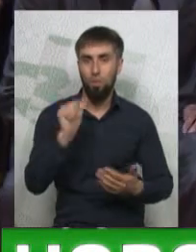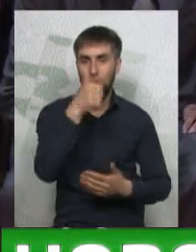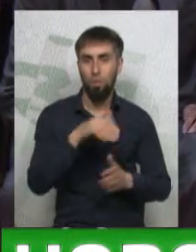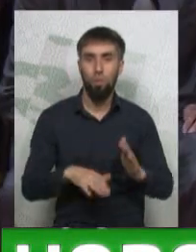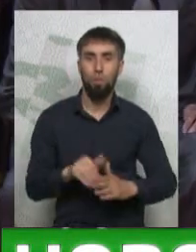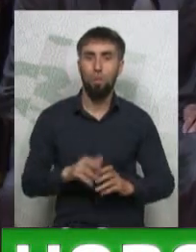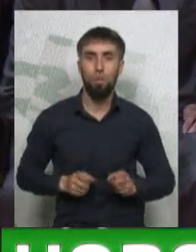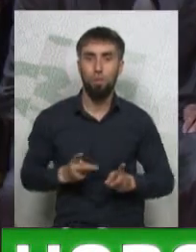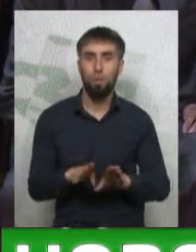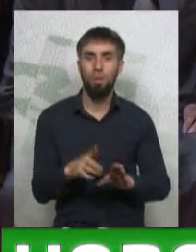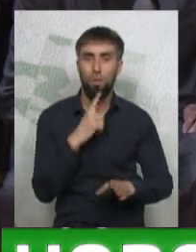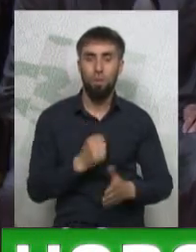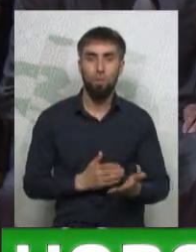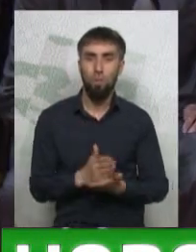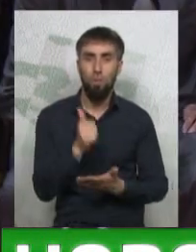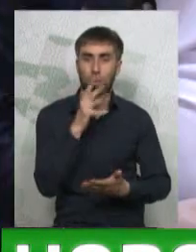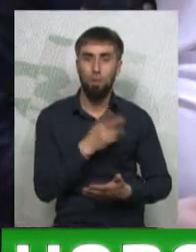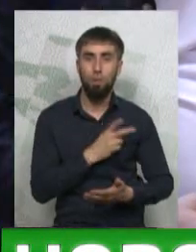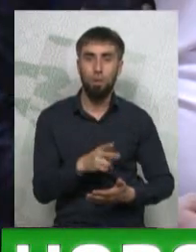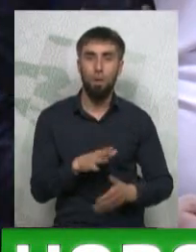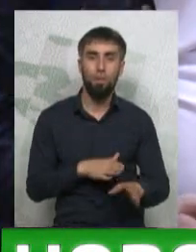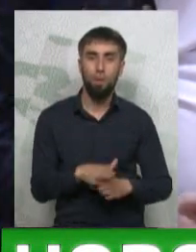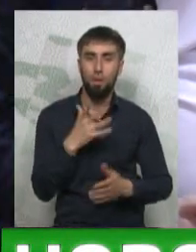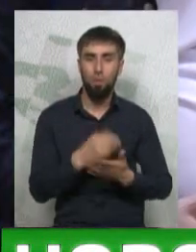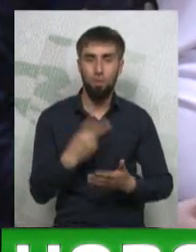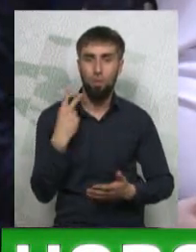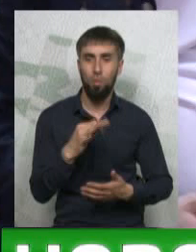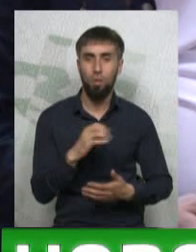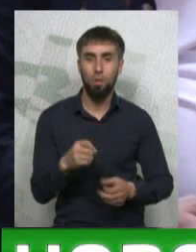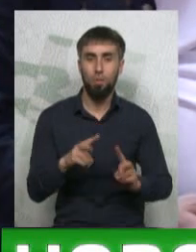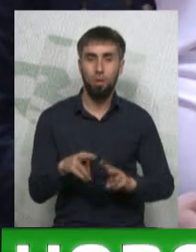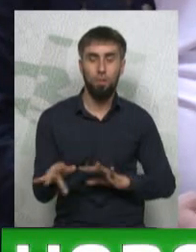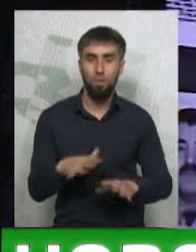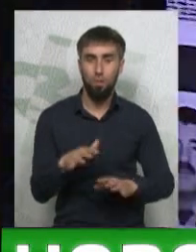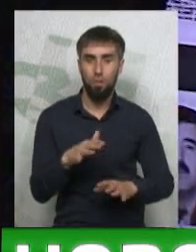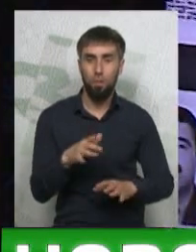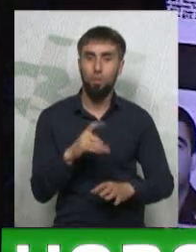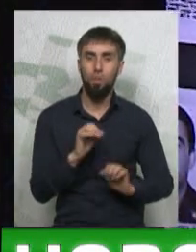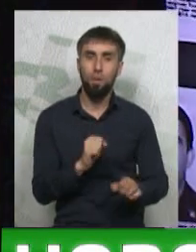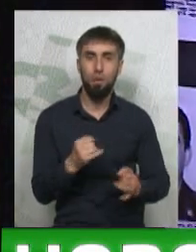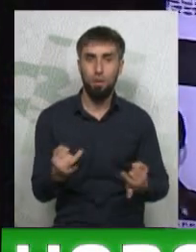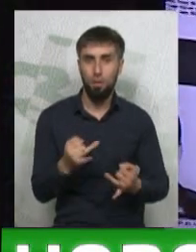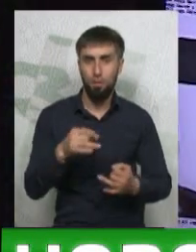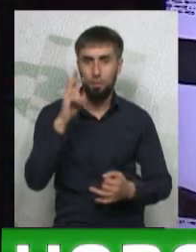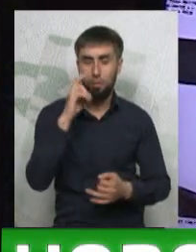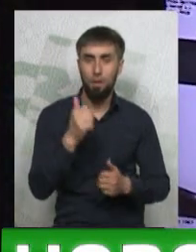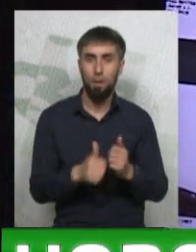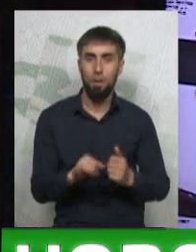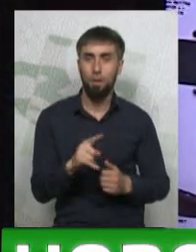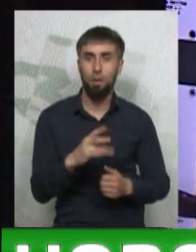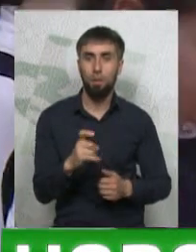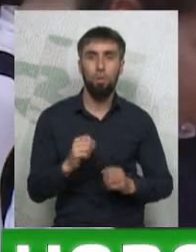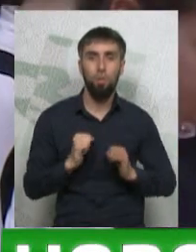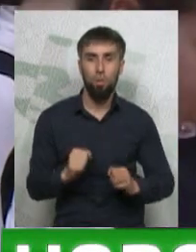рук бандитов, а также военнослужащих, которые погибли, выполняя свой долг в ходе специальной военной операции по защите интересов страны. Каждый из них –